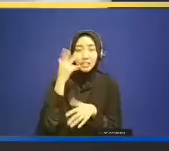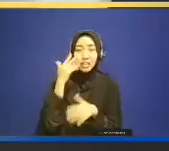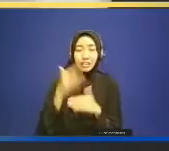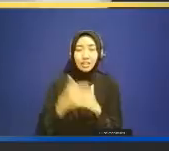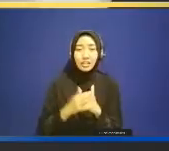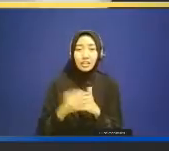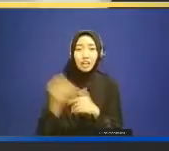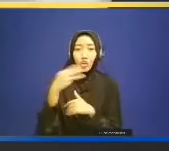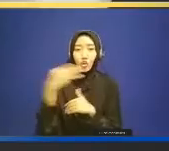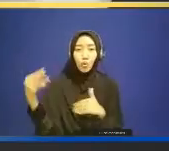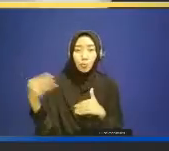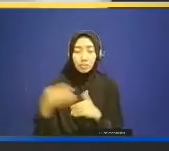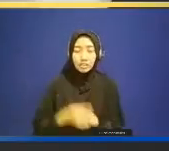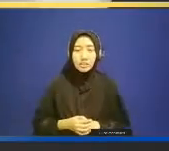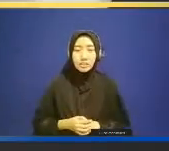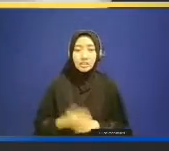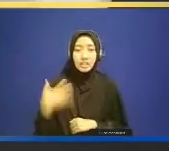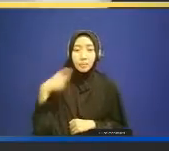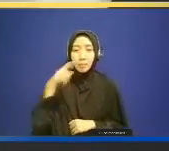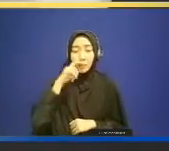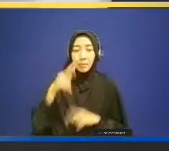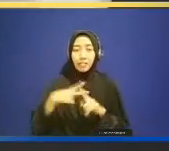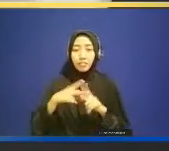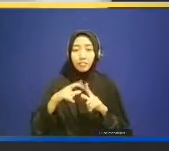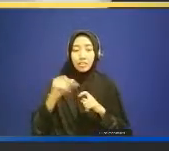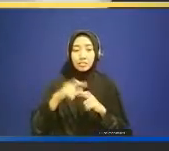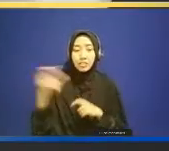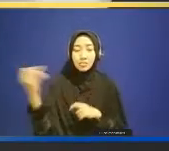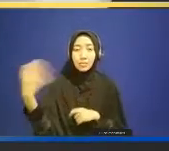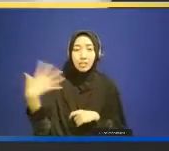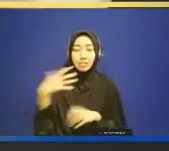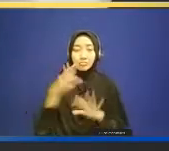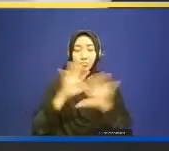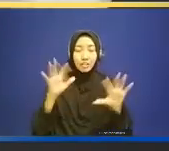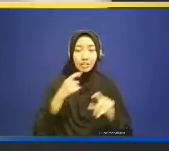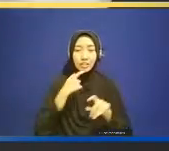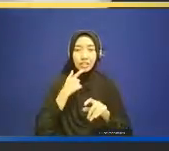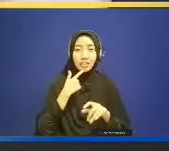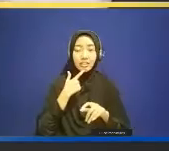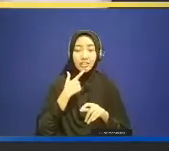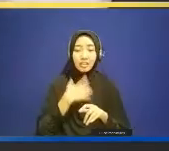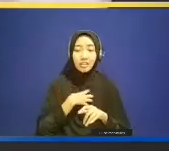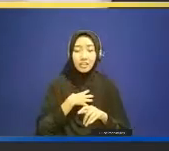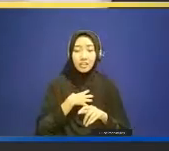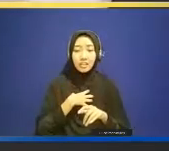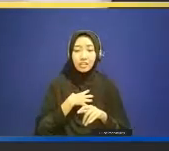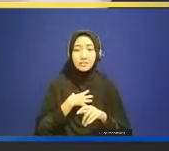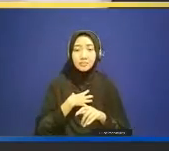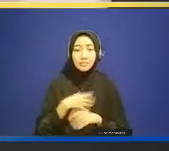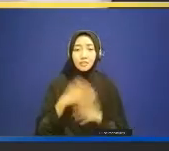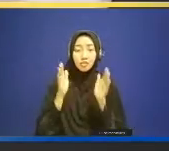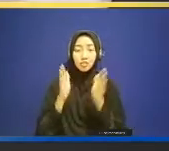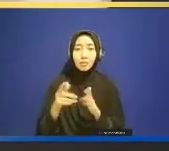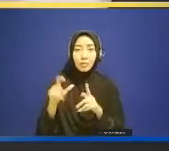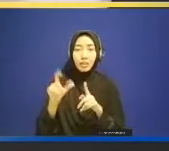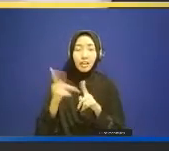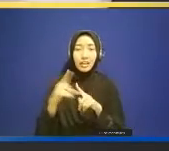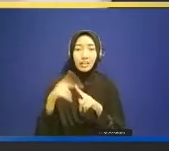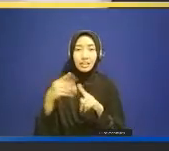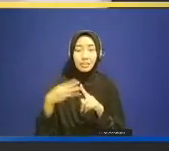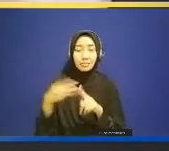makroekonomi tadi Pak Faisal Basri juga sudah menyampaikan banyak hal mereka tersebut termasuk aktif ya